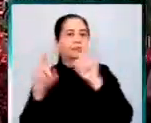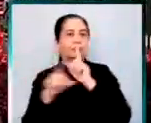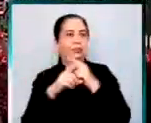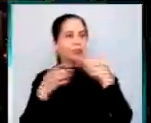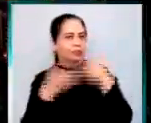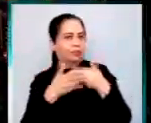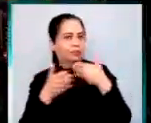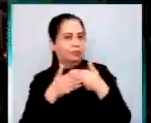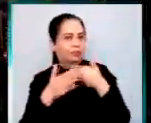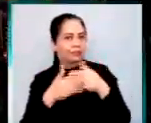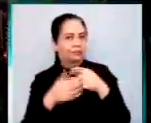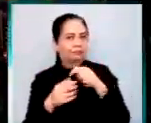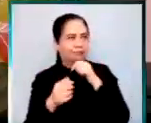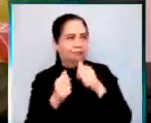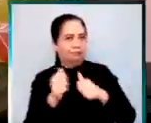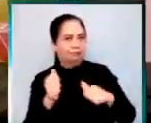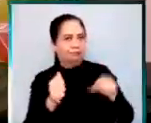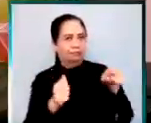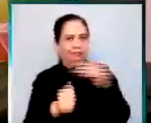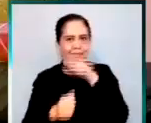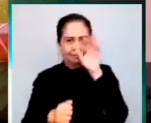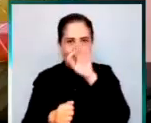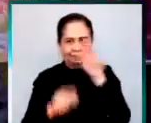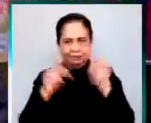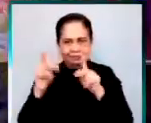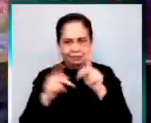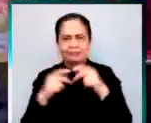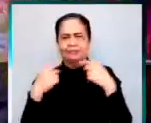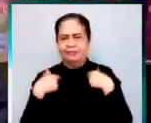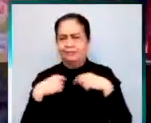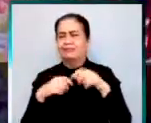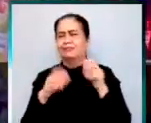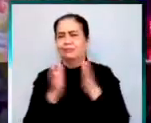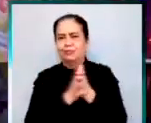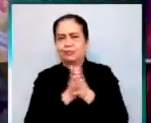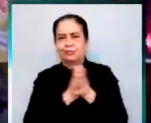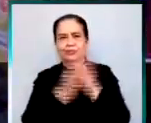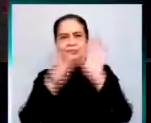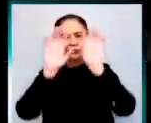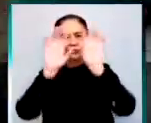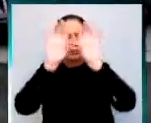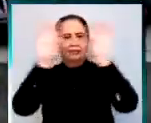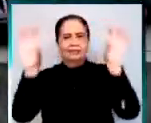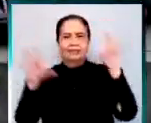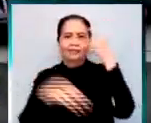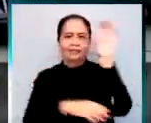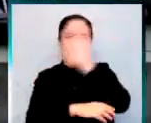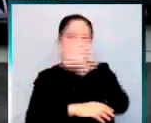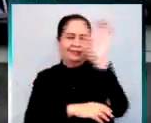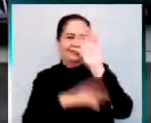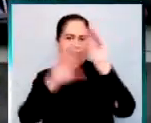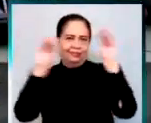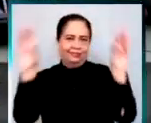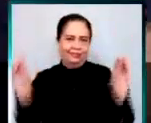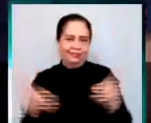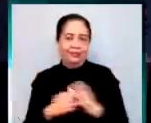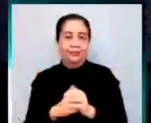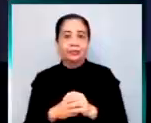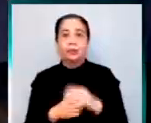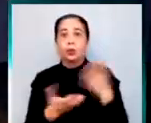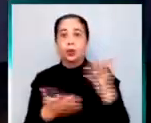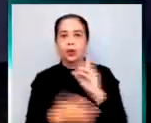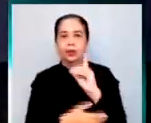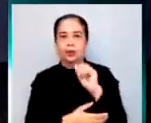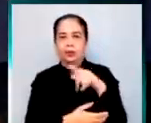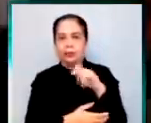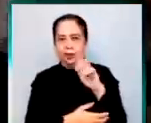syempre pahuli ng ating mga kababayan sa pagsasabit ng kani-kanilang dekorasyong pampasko. Sa Dapitan Arcade na tawaran